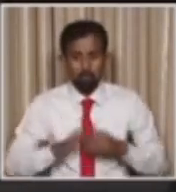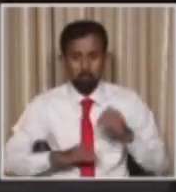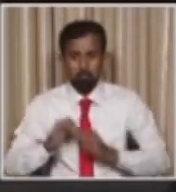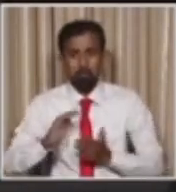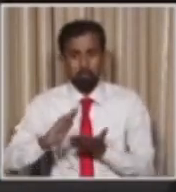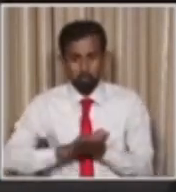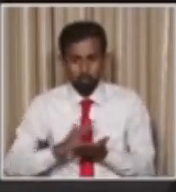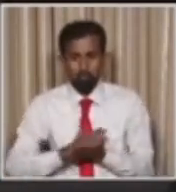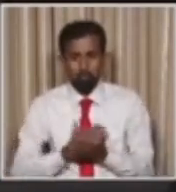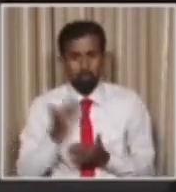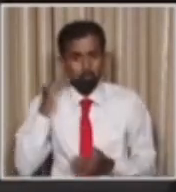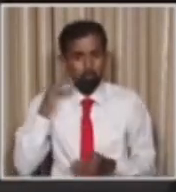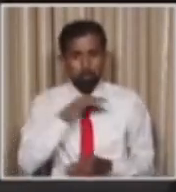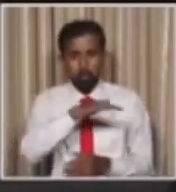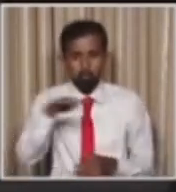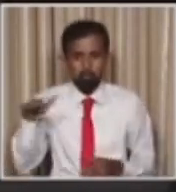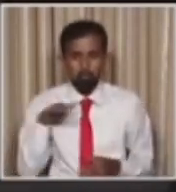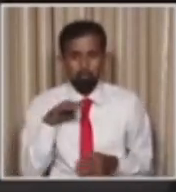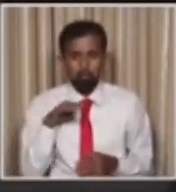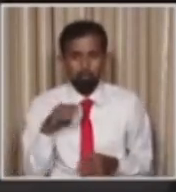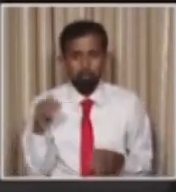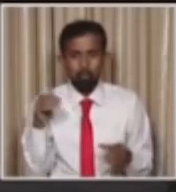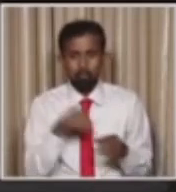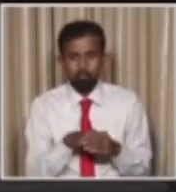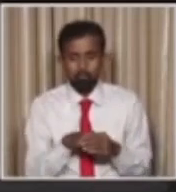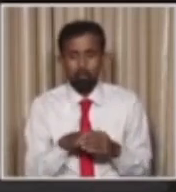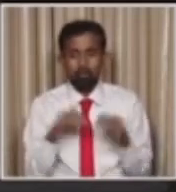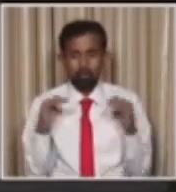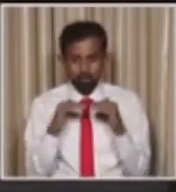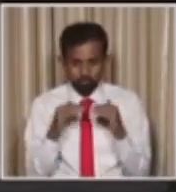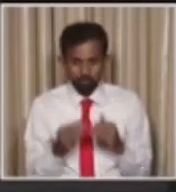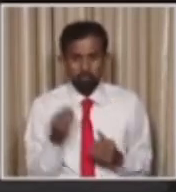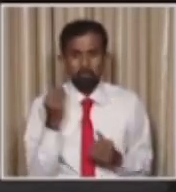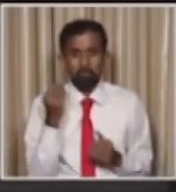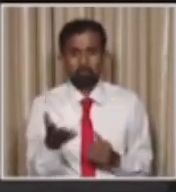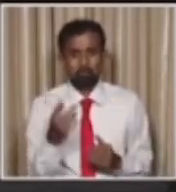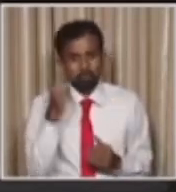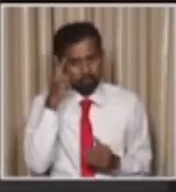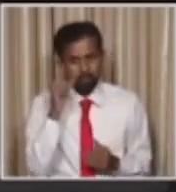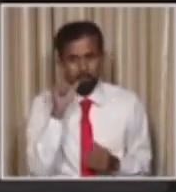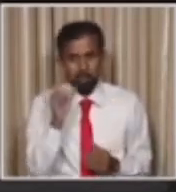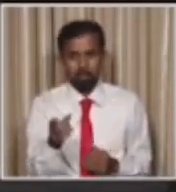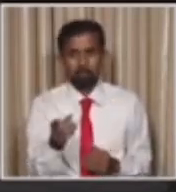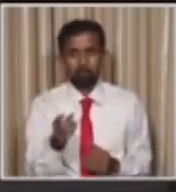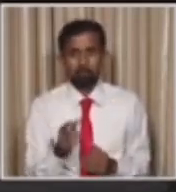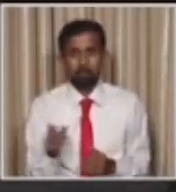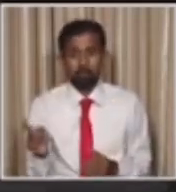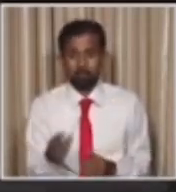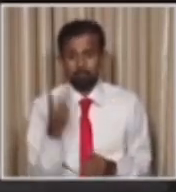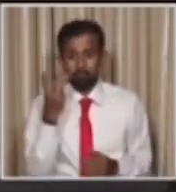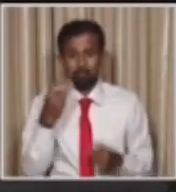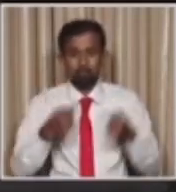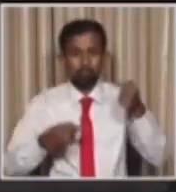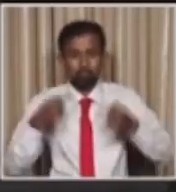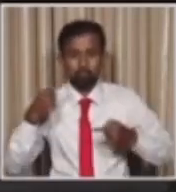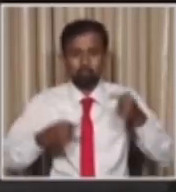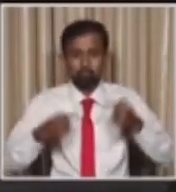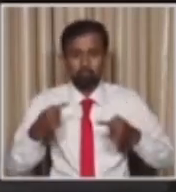විදිහට මේ ජනතාවට මහ ජනතාව අපි පත් කරපු ජනතාවට අපි සාධාරණයක් ඉෂ්ට කරනවද කියලා කල්පනා කරන්න. දවස් තුනක් විවාද කරන